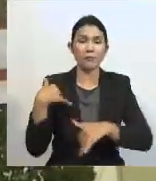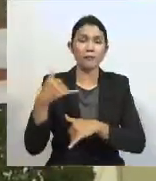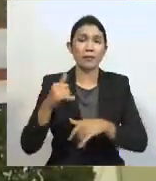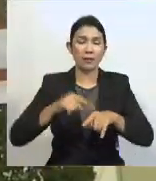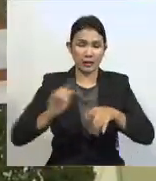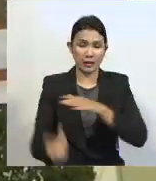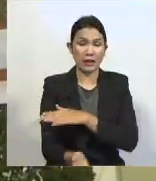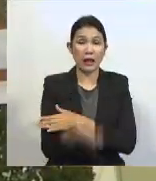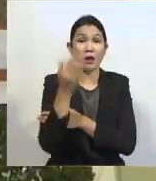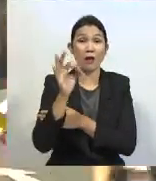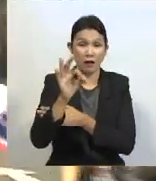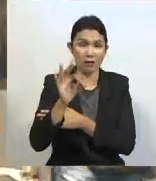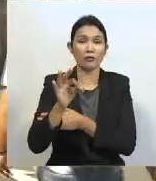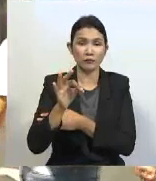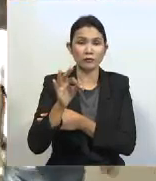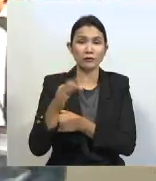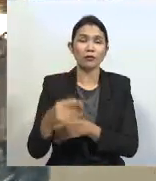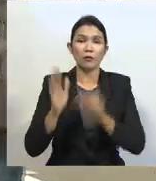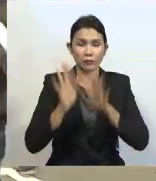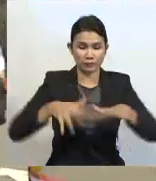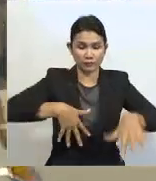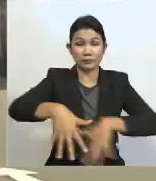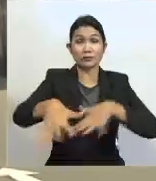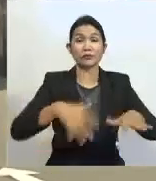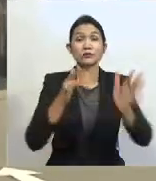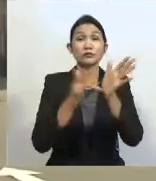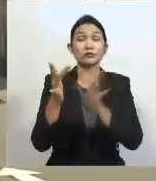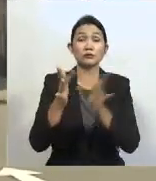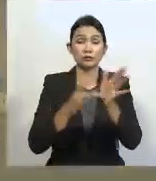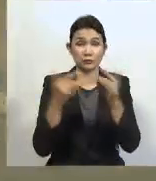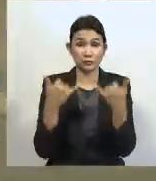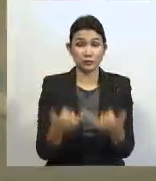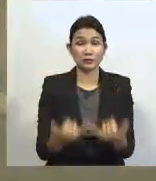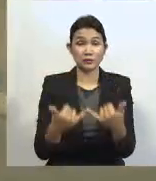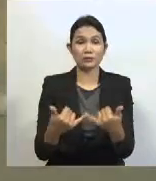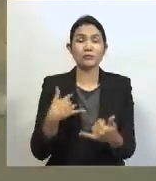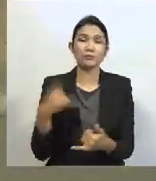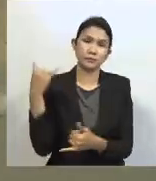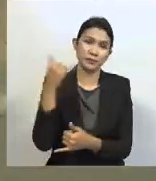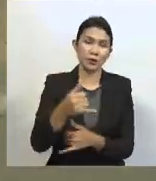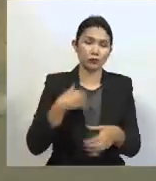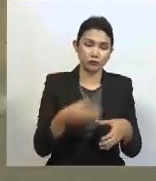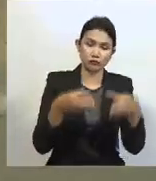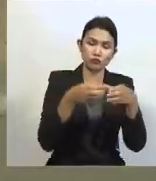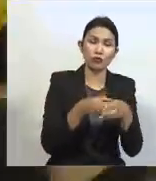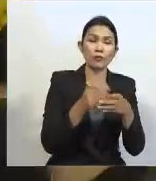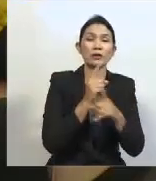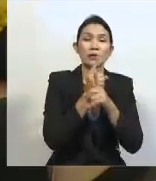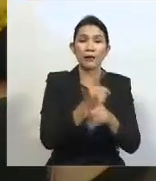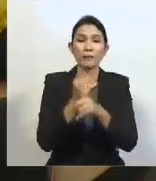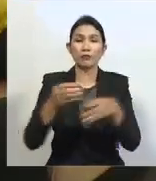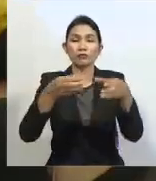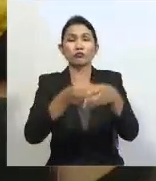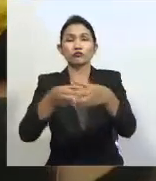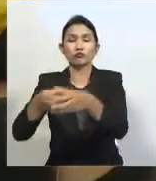แต่ช่วง 9:00 นนะคะซึ่งพี่น้องคริสตชนคาทอลิกที่เดินทางมาในวันนี้ก็จะเดินทางมาเป็นหมู่คณะตามที่สังกัด